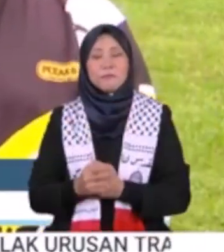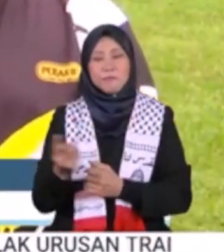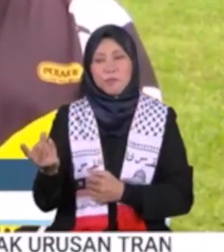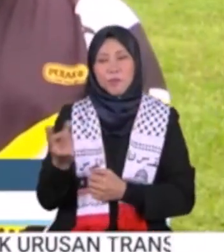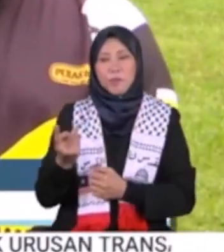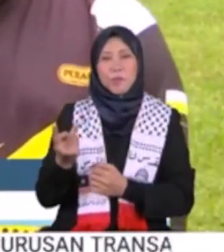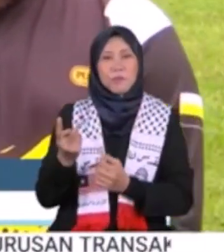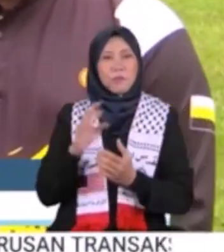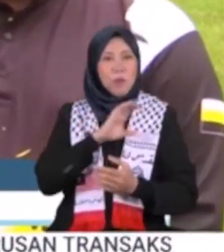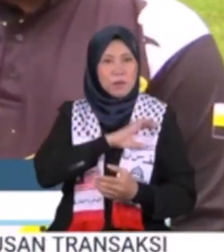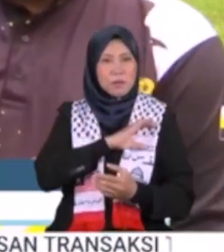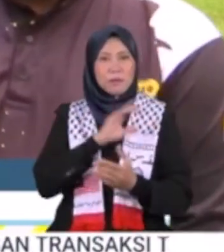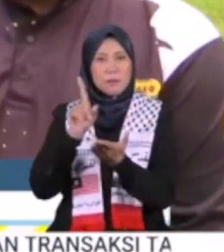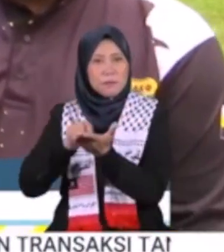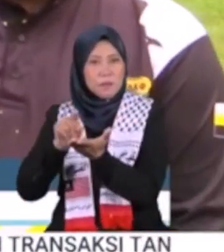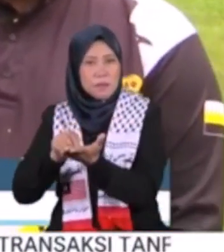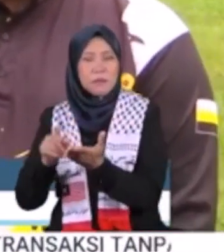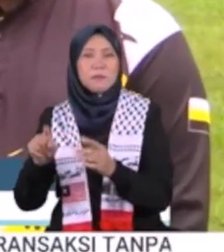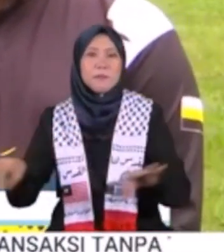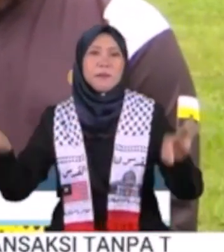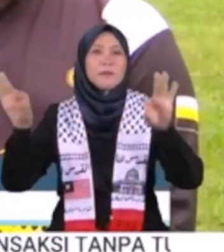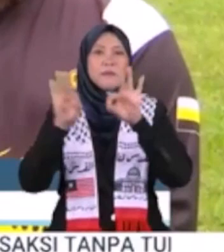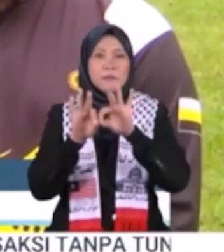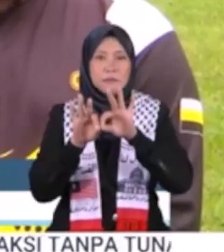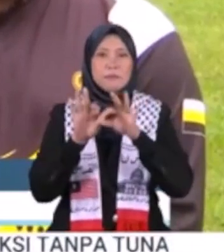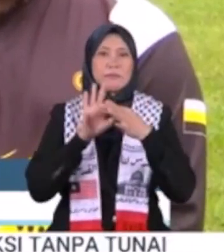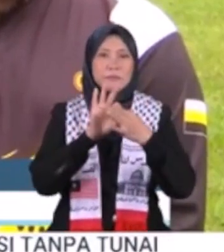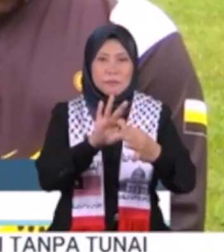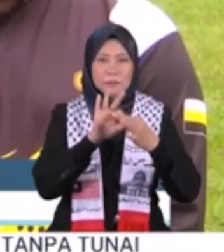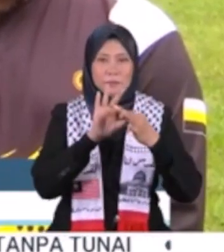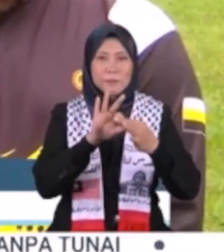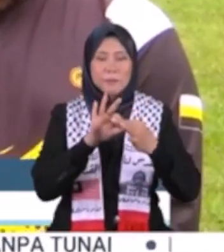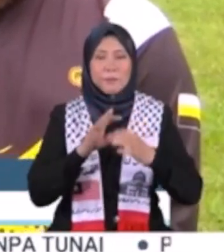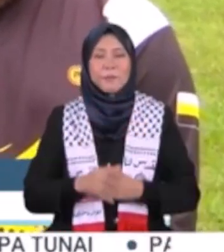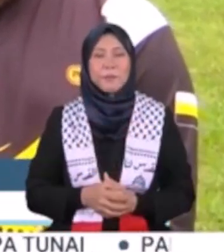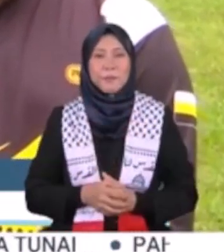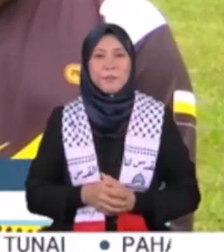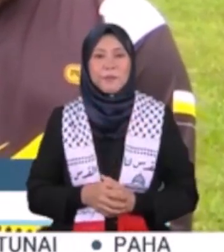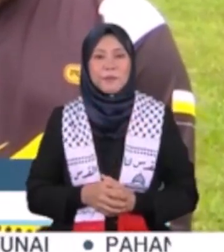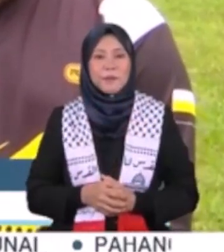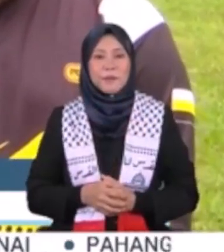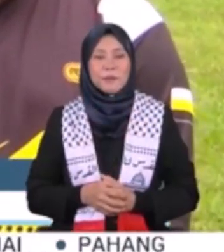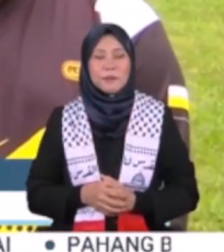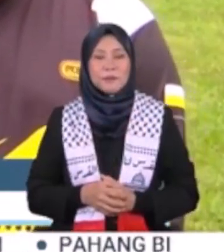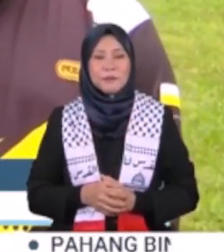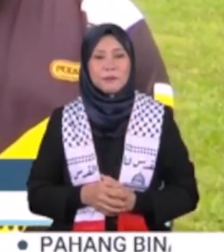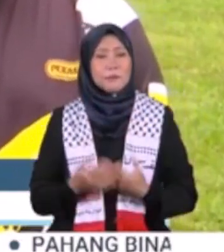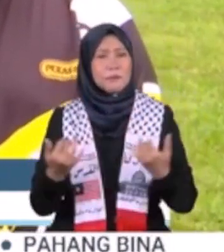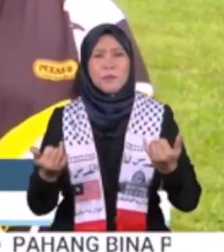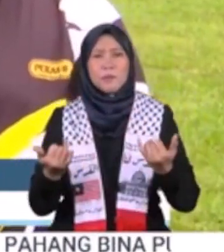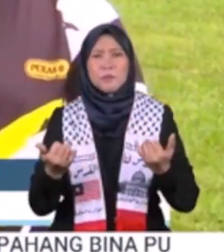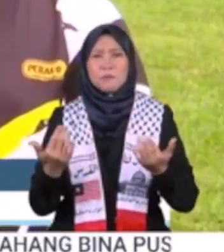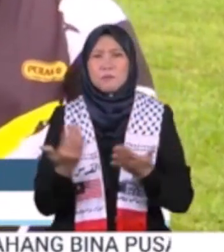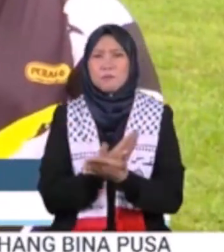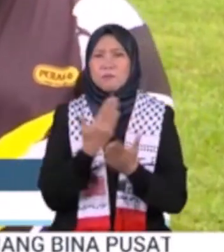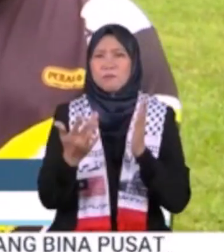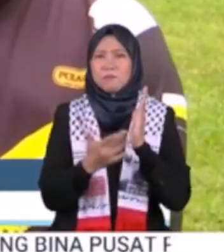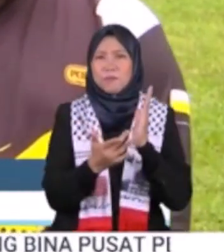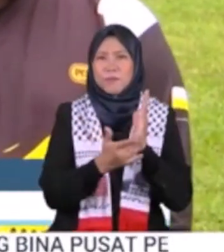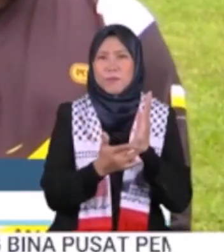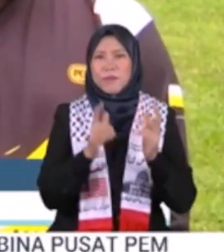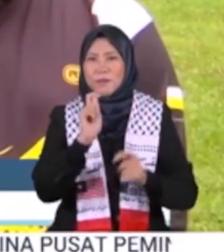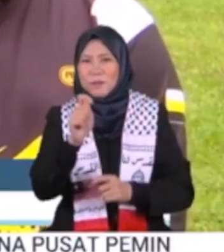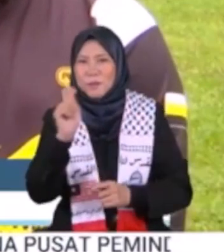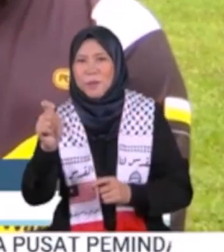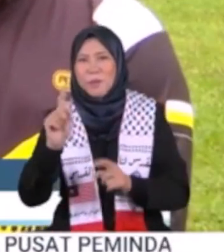ini sangat-sangatlah penting dan boleh kita lihat dalam situasi perkembangan dunia sekarang dunia Moden sekarang melalui